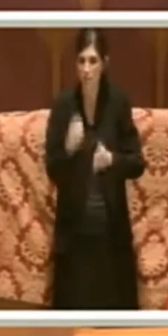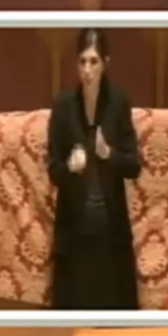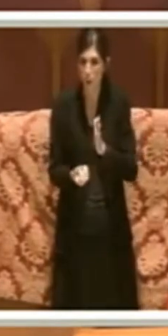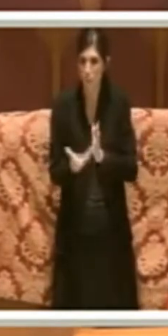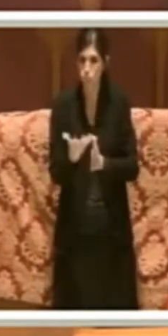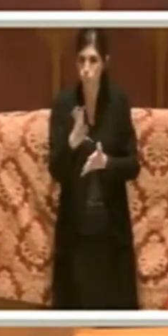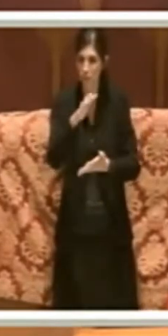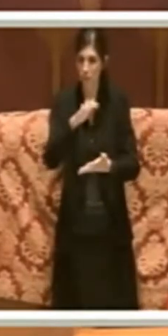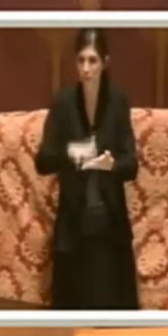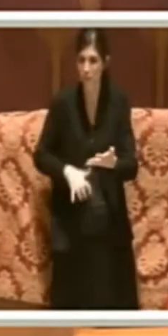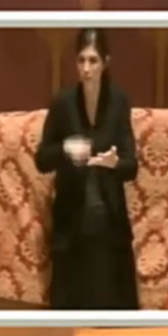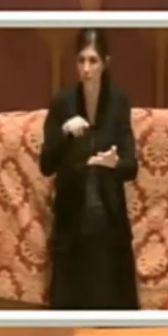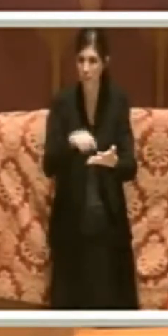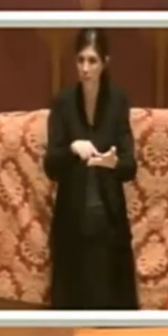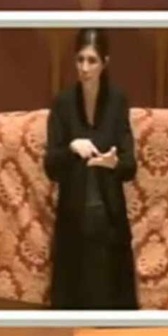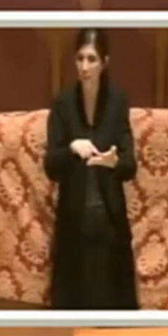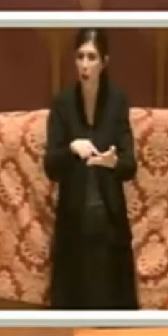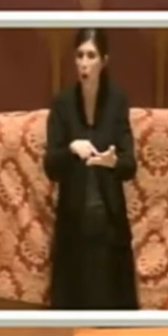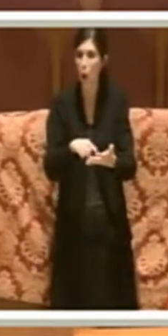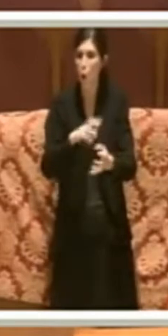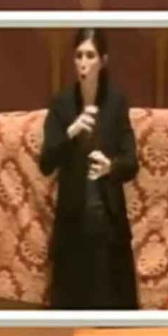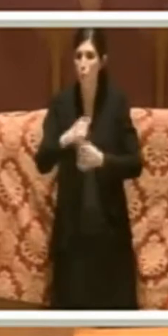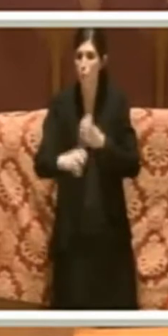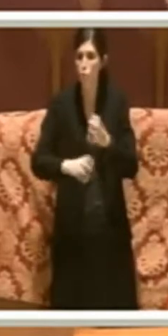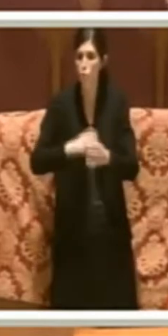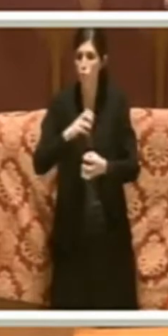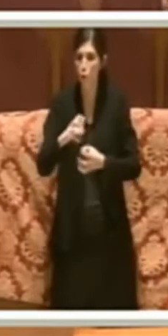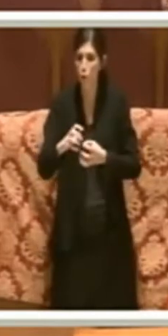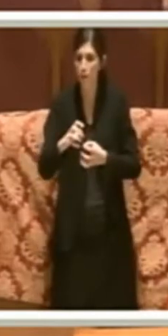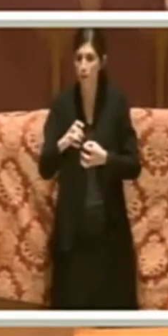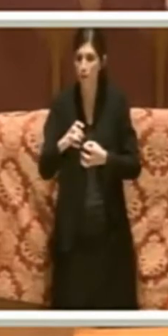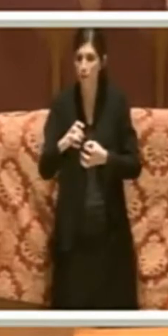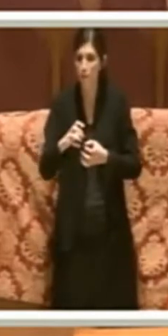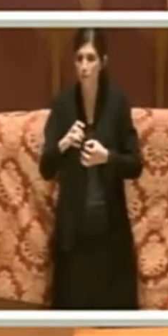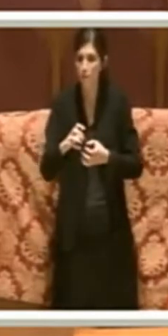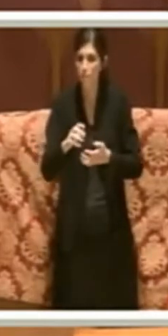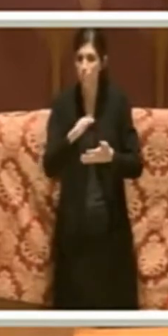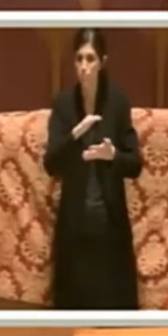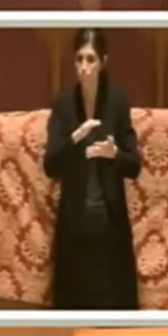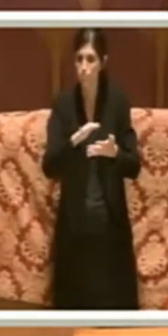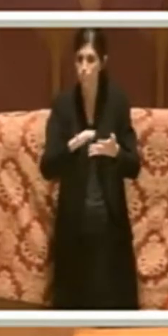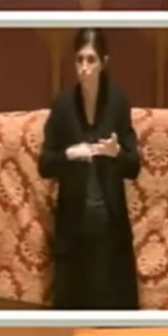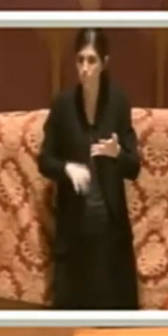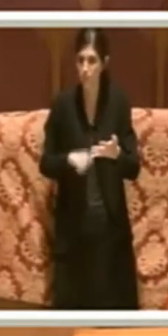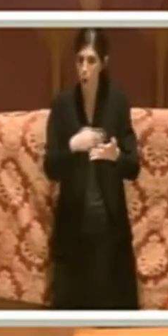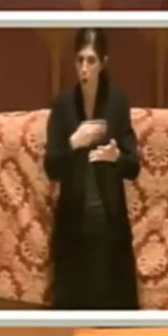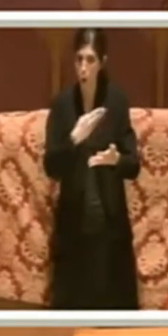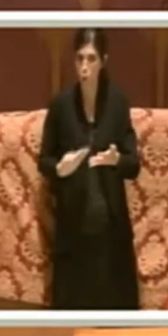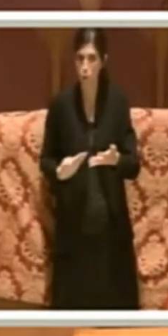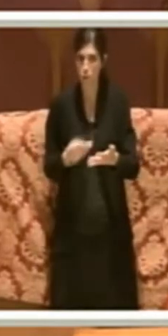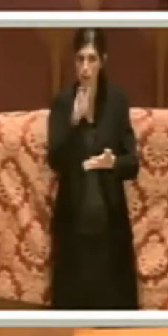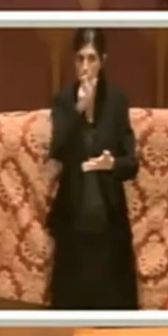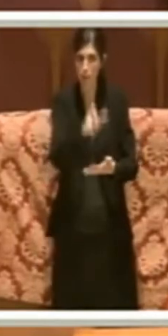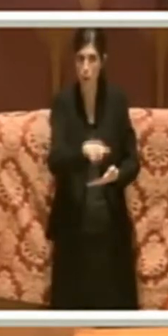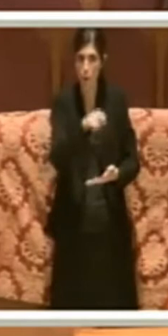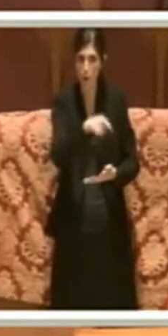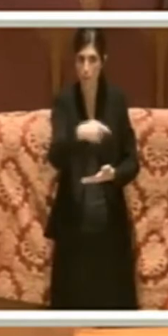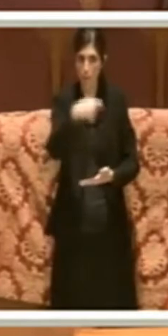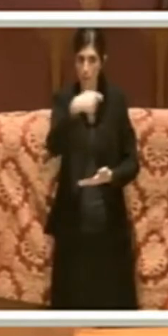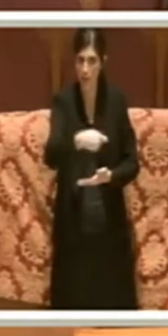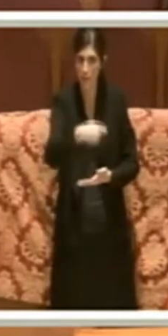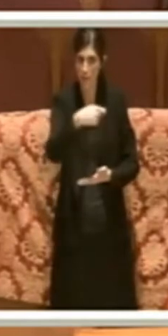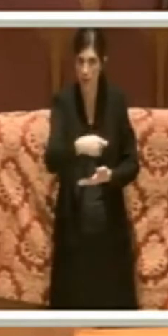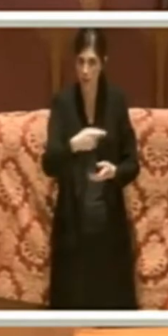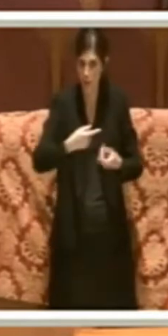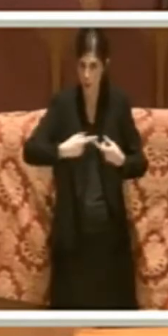esistono nella, diciamo, descrizione di quello che quel consigliere che sta parlando, presidente della commissione bilancio, vi sta